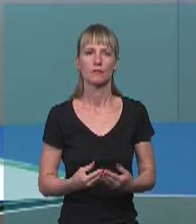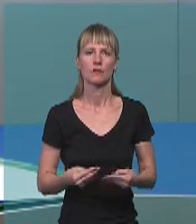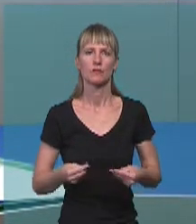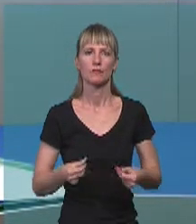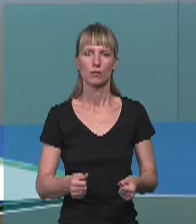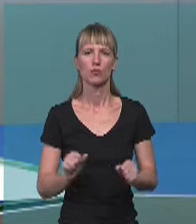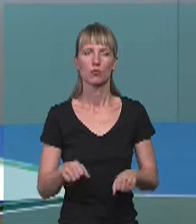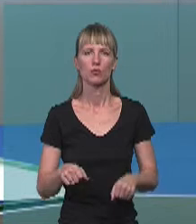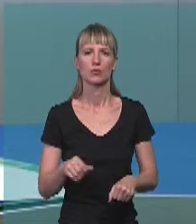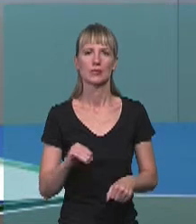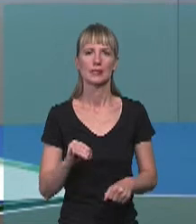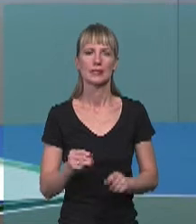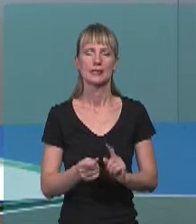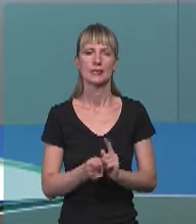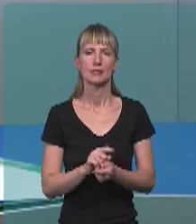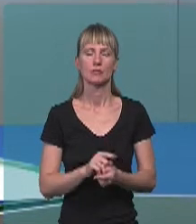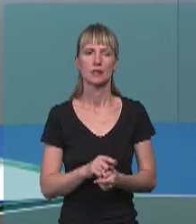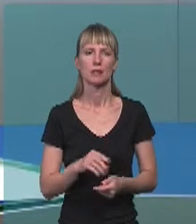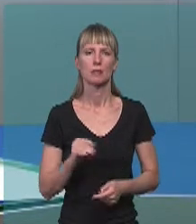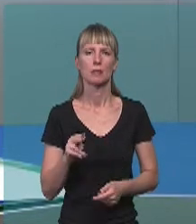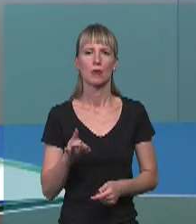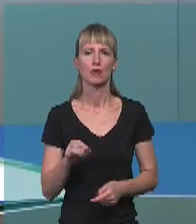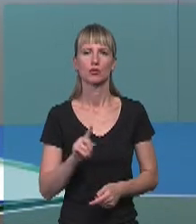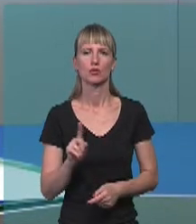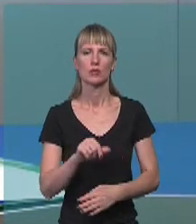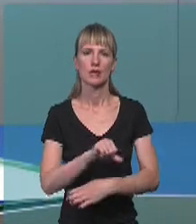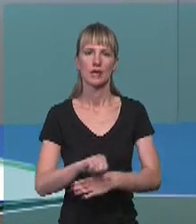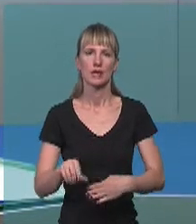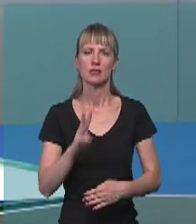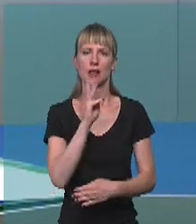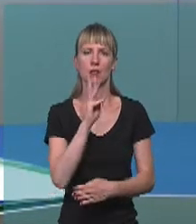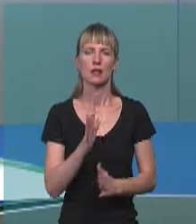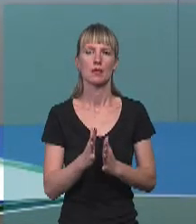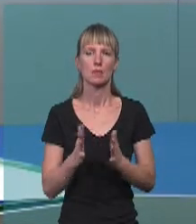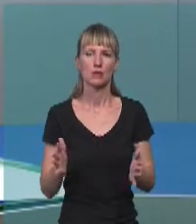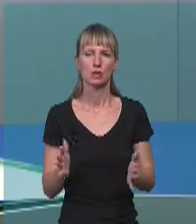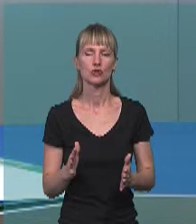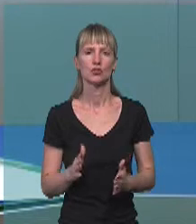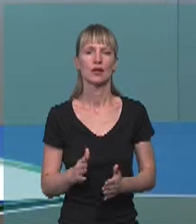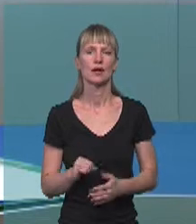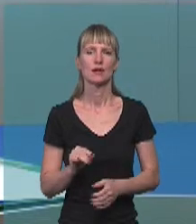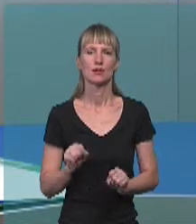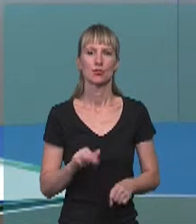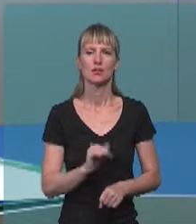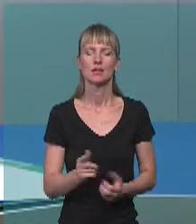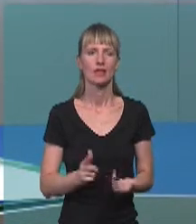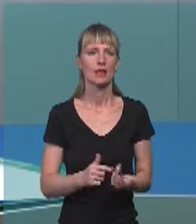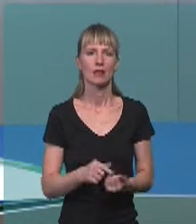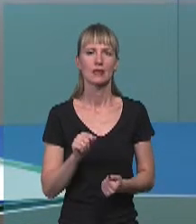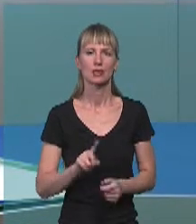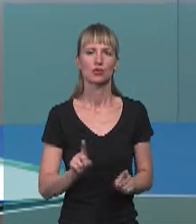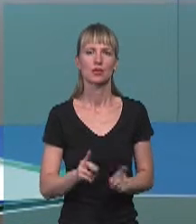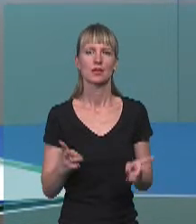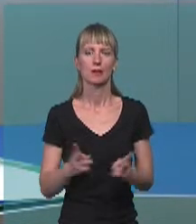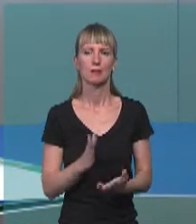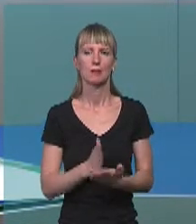вплив, може, і ЗМІ про те, що за кордоном і зарплатня більша, хоча, може, діти не враховують те, що